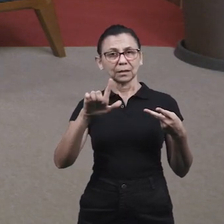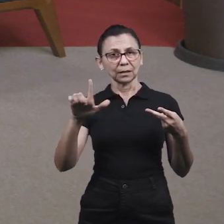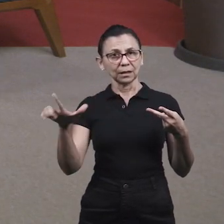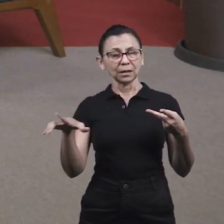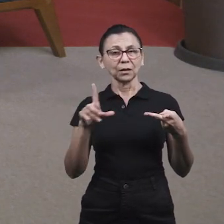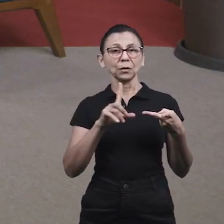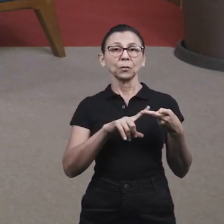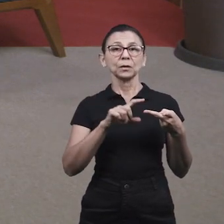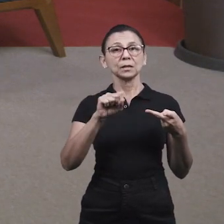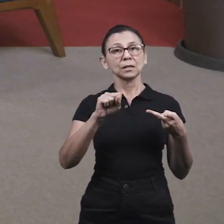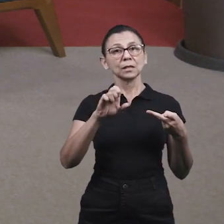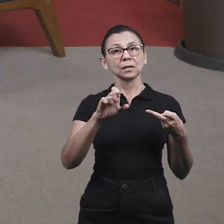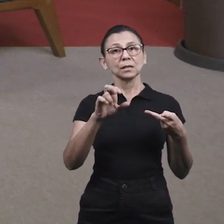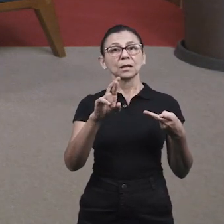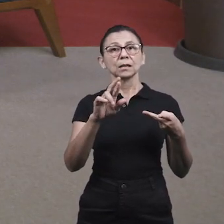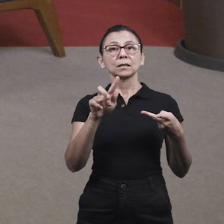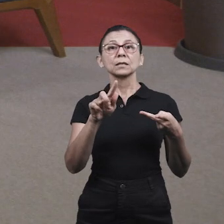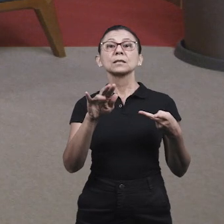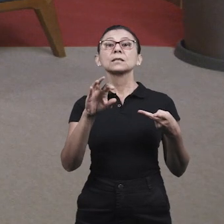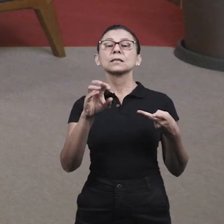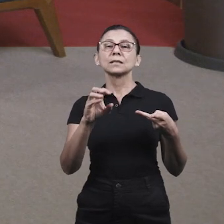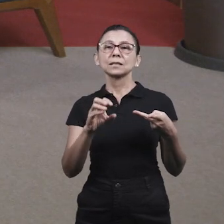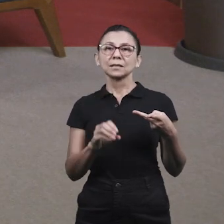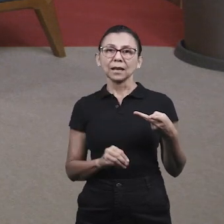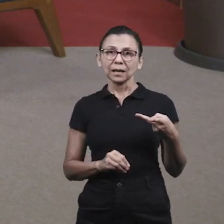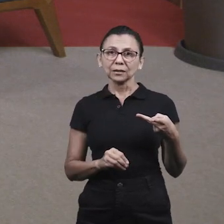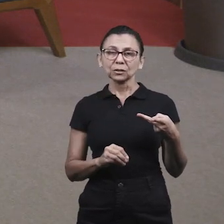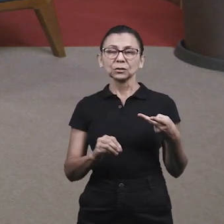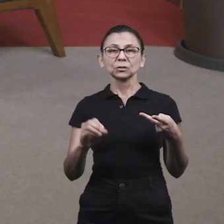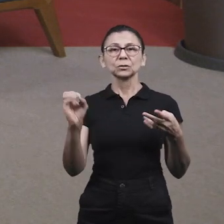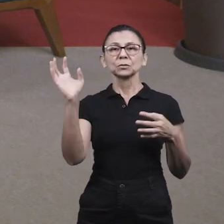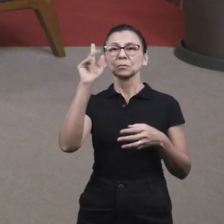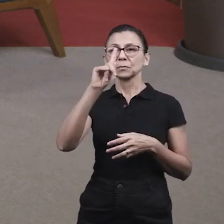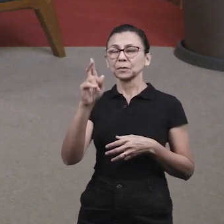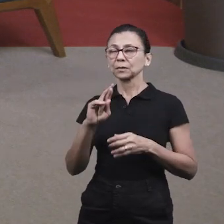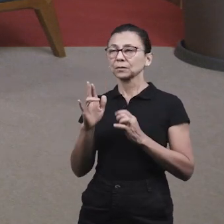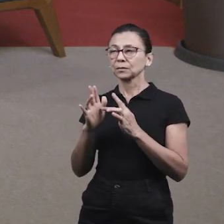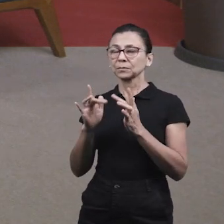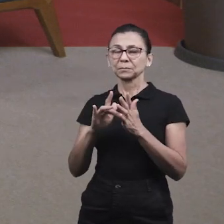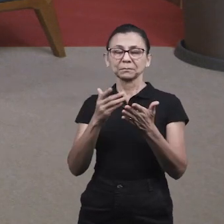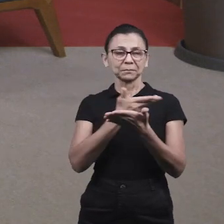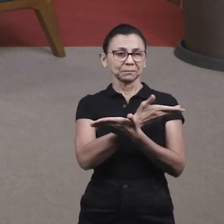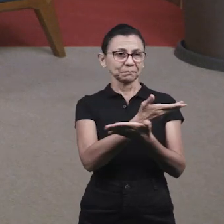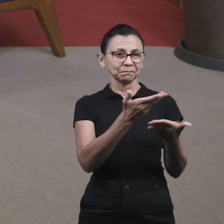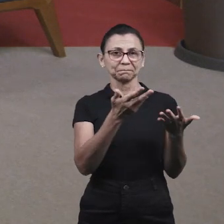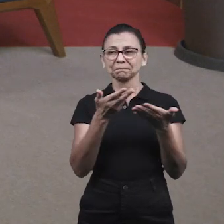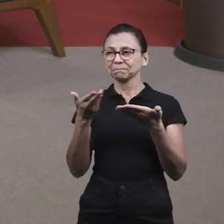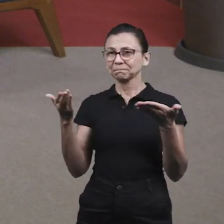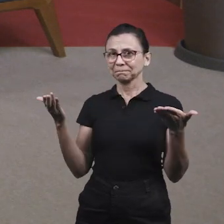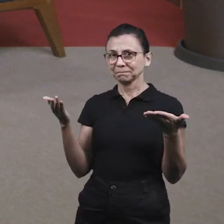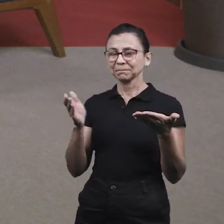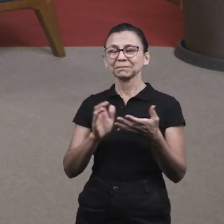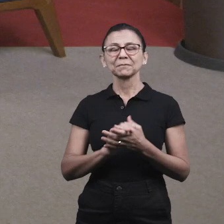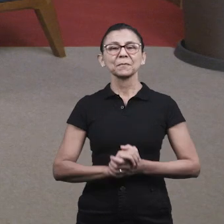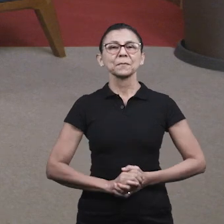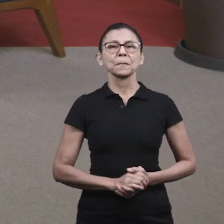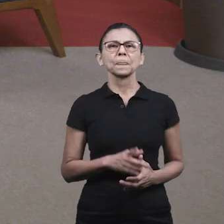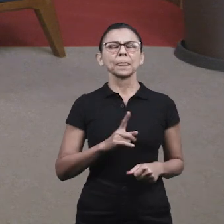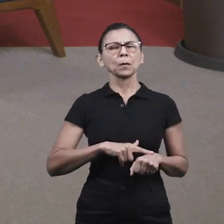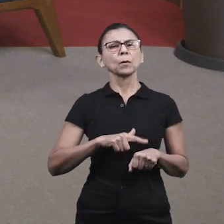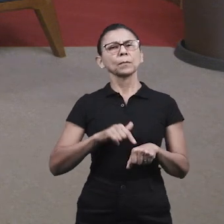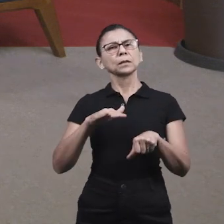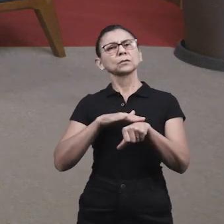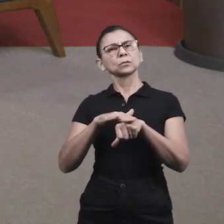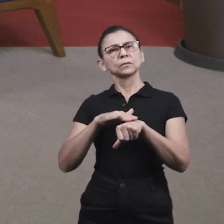tous. Sergio, Amen. La paix du Seigneur aussi, à nous, est une grande édification. C'est un bon moment,